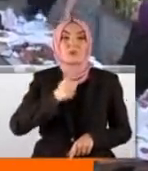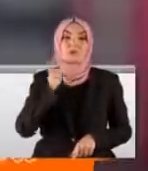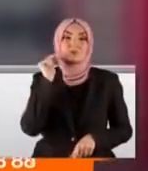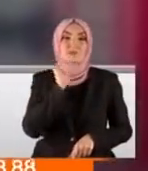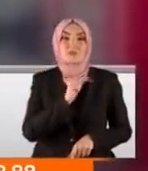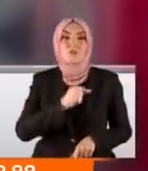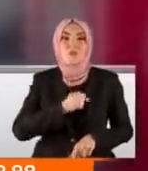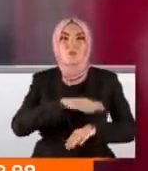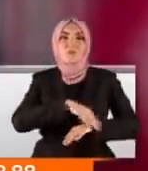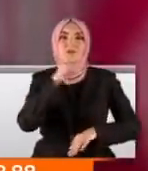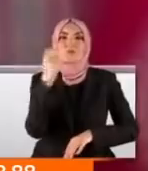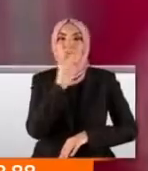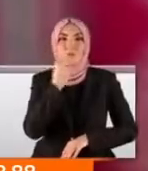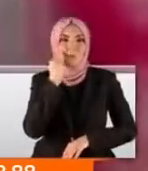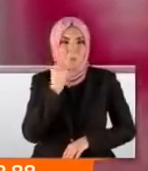türküsünü okumasıyla son buldu.